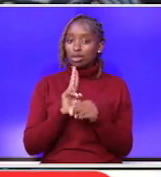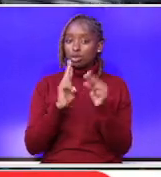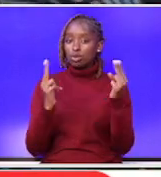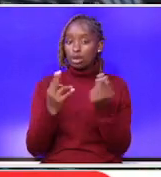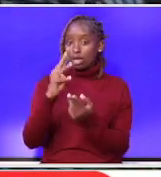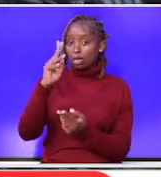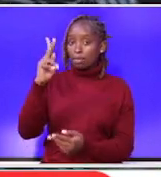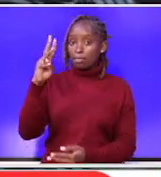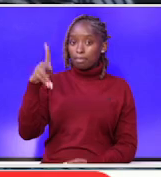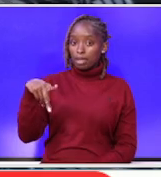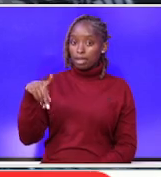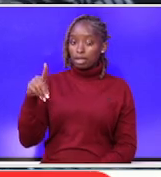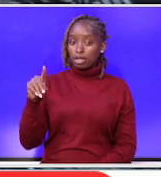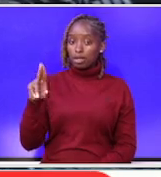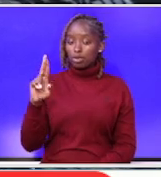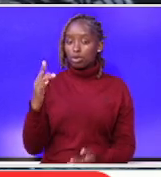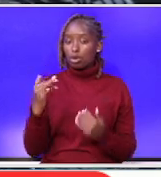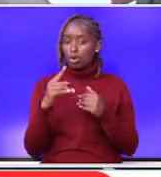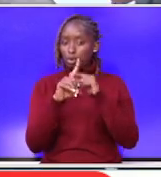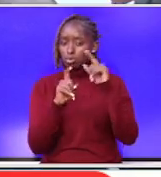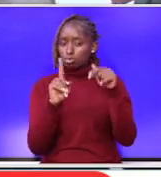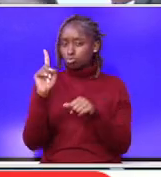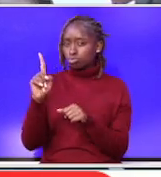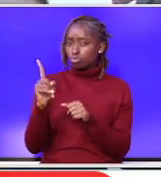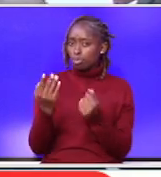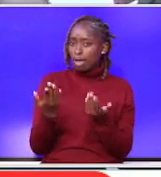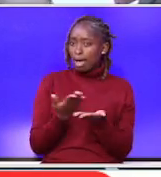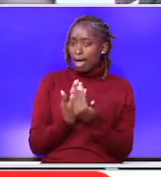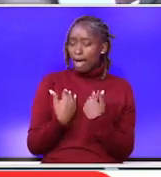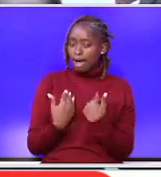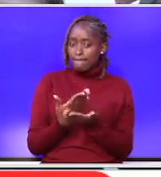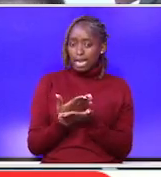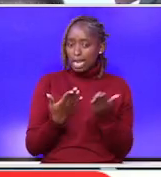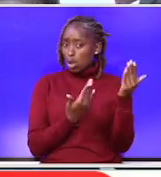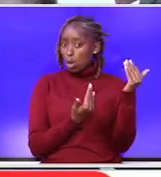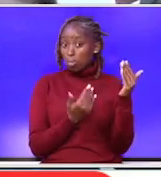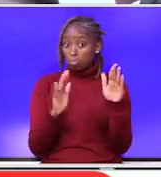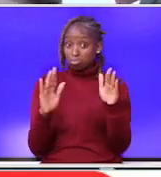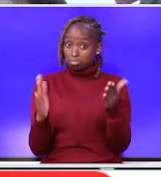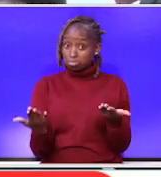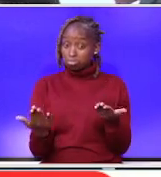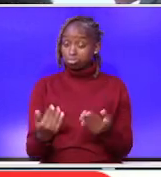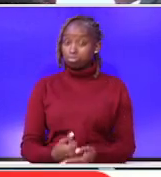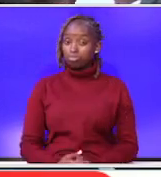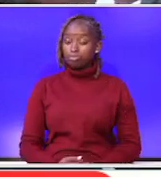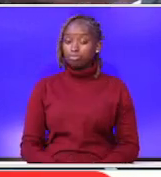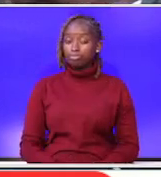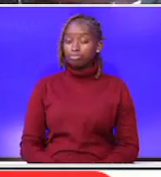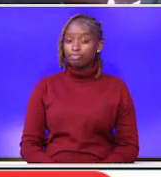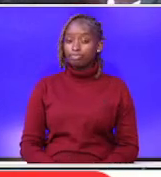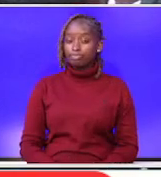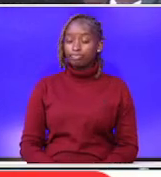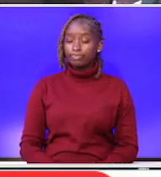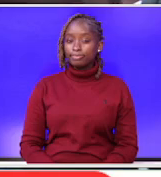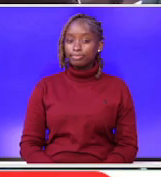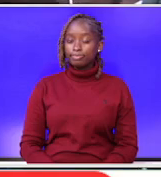kuwa moja: je, kuna matumaini? We don't know the progress today. And